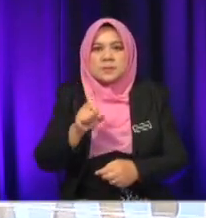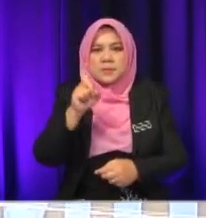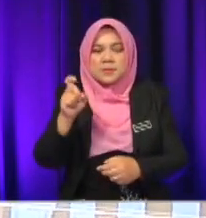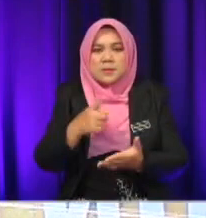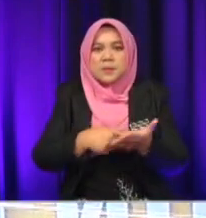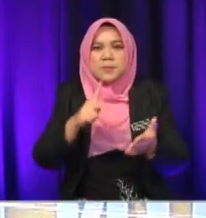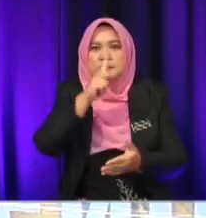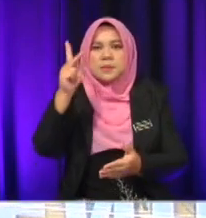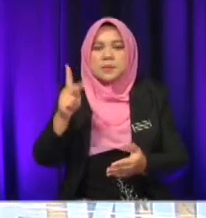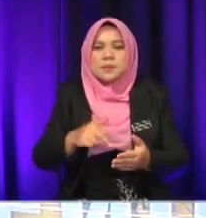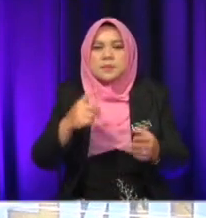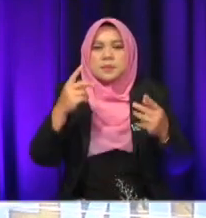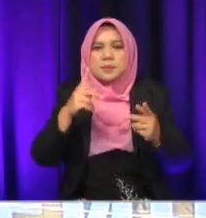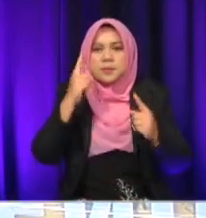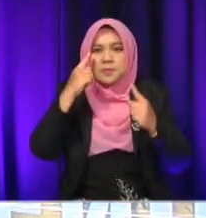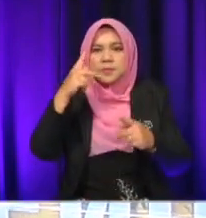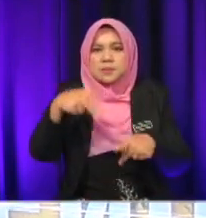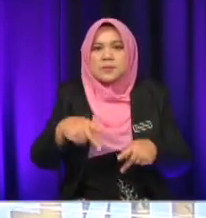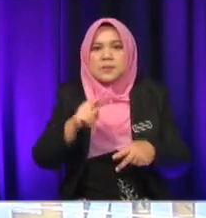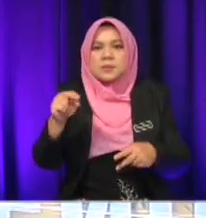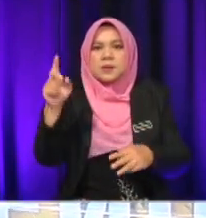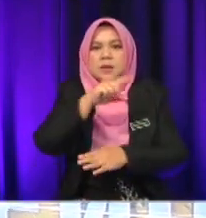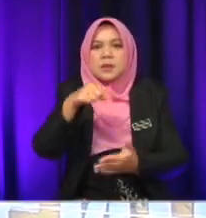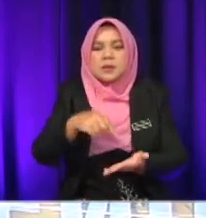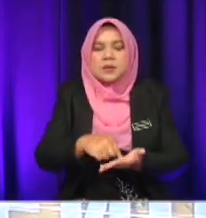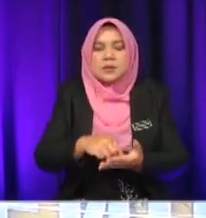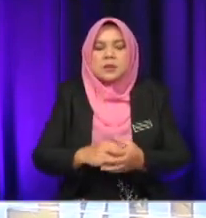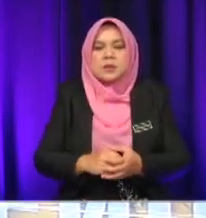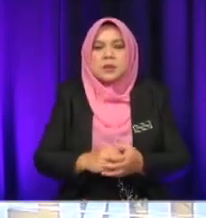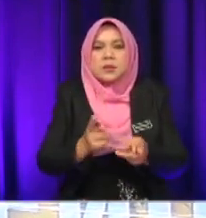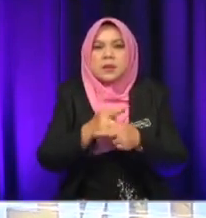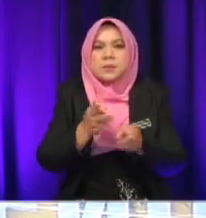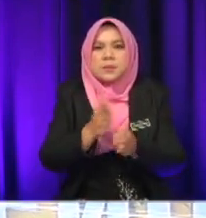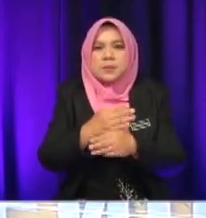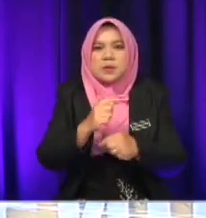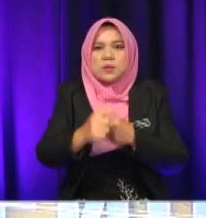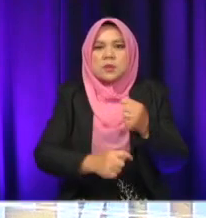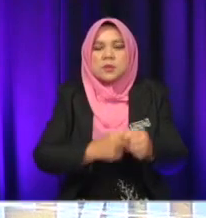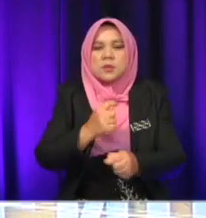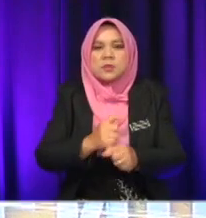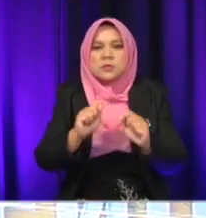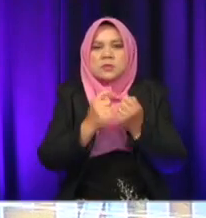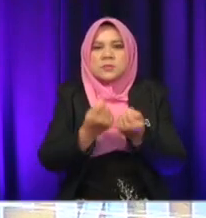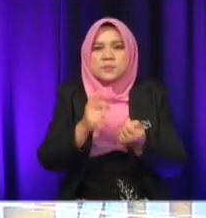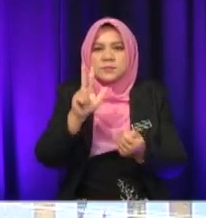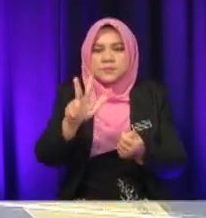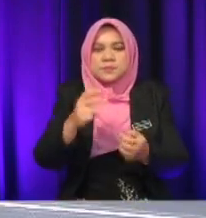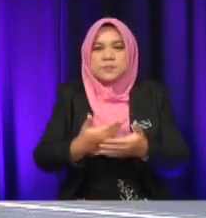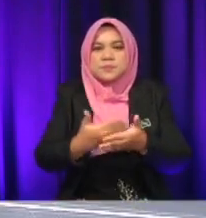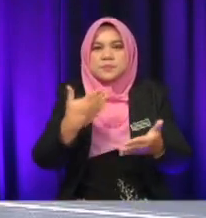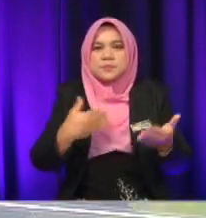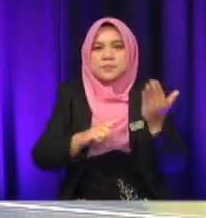apakah mata pelajaran kita hari ini? Mata pelajaran kita ialah Reka, Bentuk dan Teknologi bagi tingkatan 3. Tapi sebelum kita